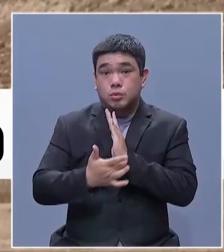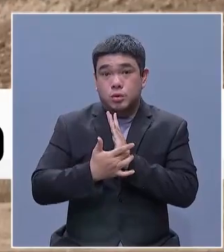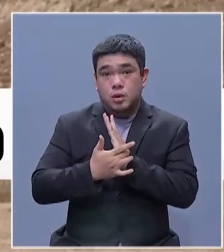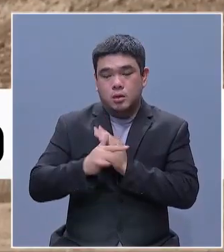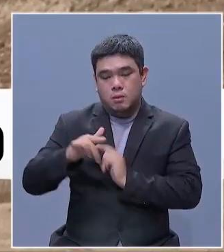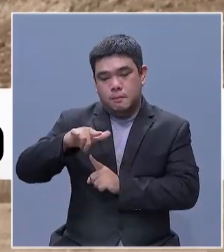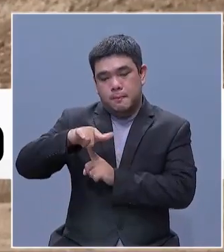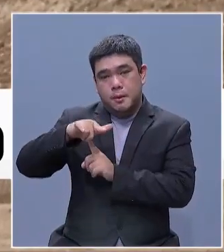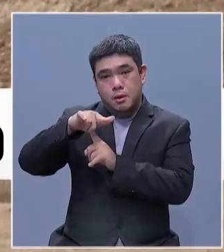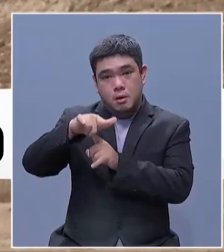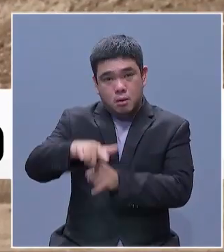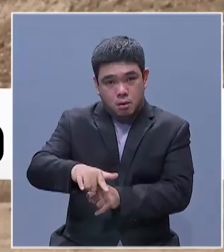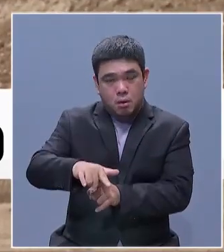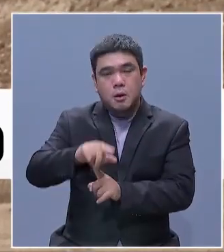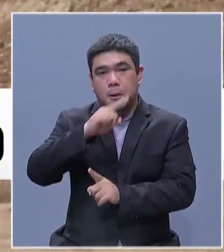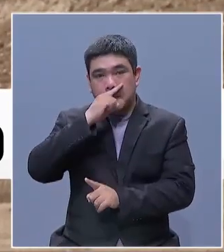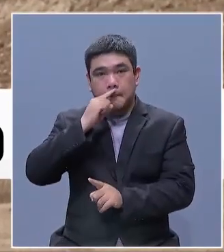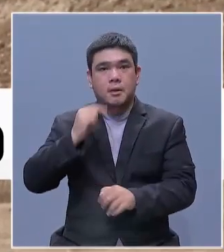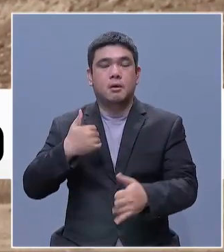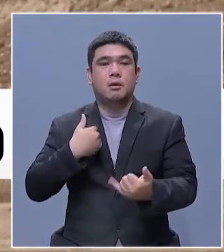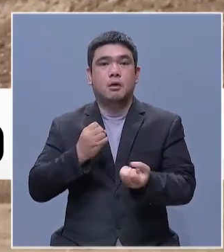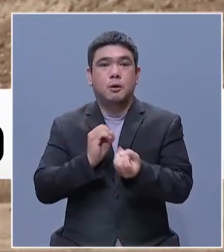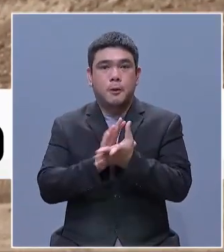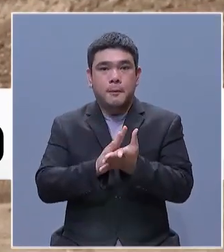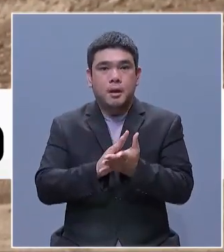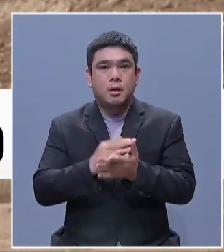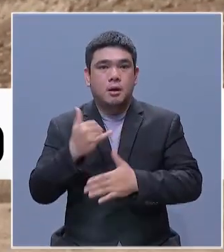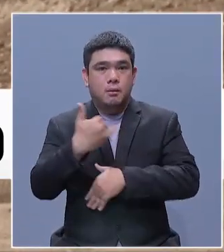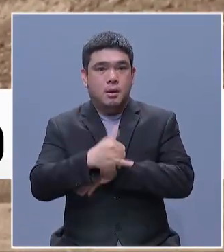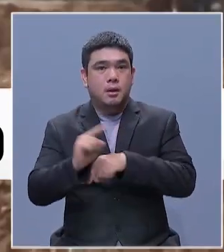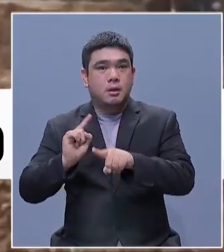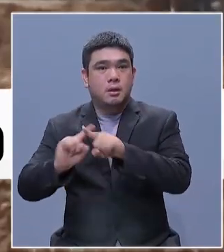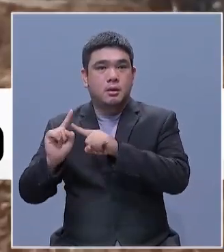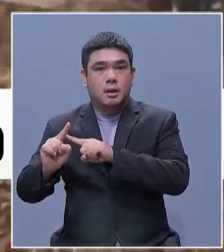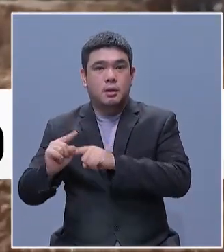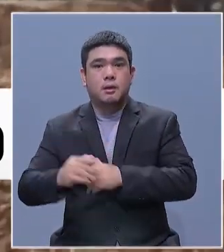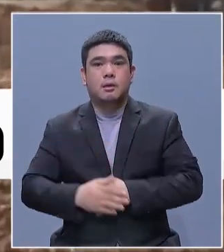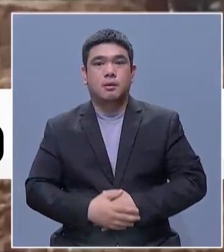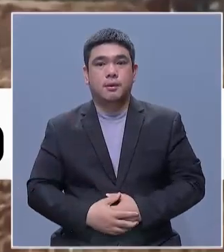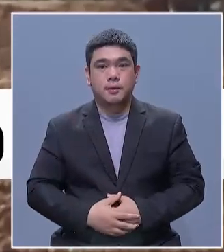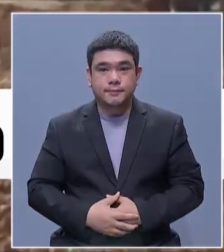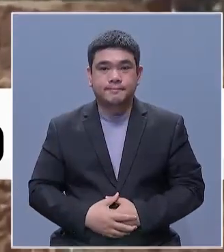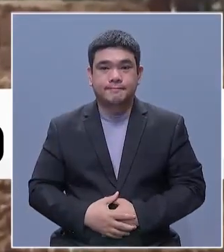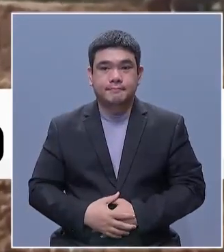าเกี่ยวข้องก็เลยเป็นห่วงว่าจะกระทบไปถึงประเทศใกล้เคียงนะครับ